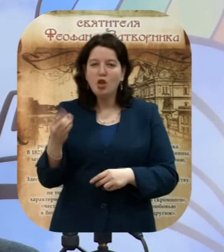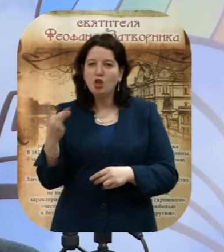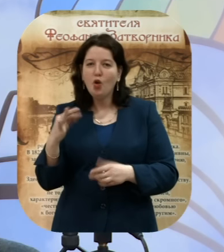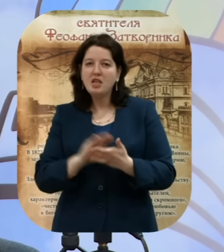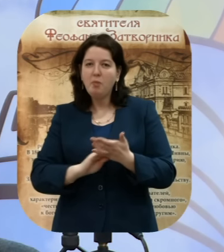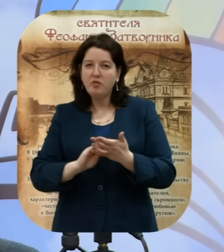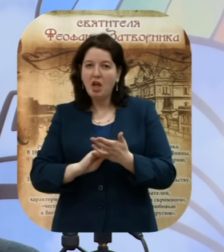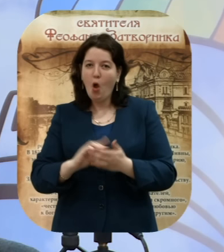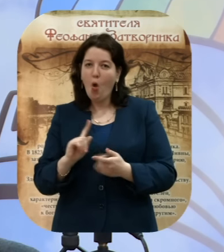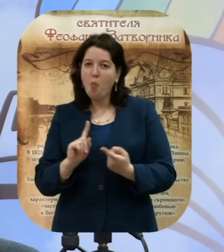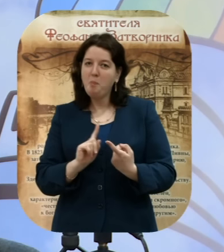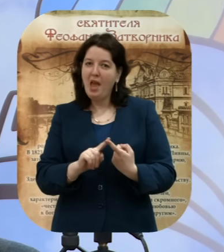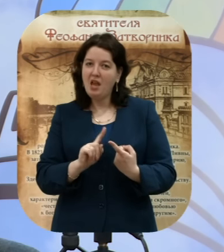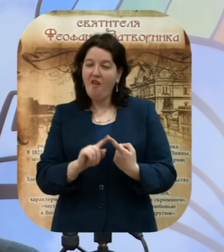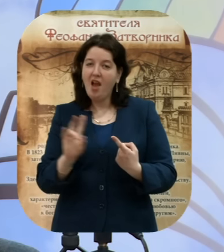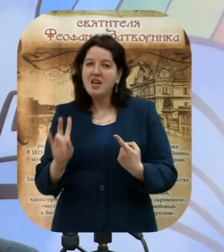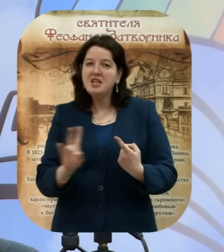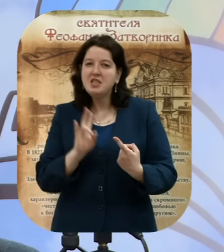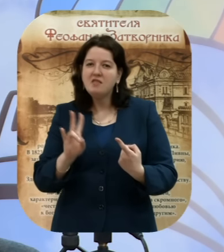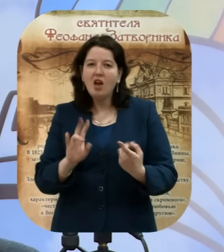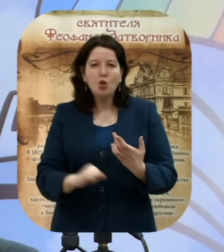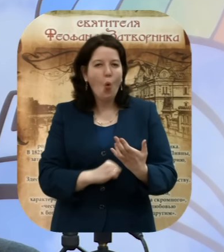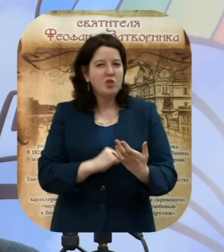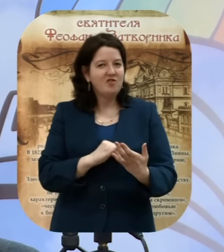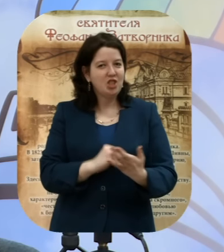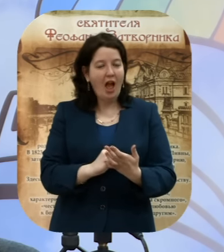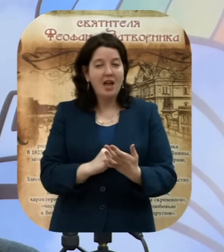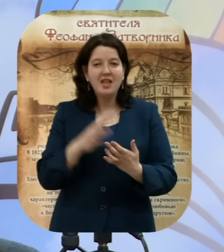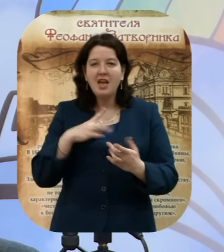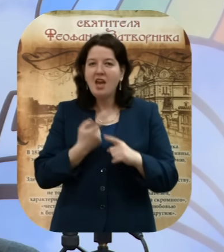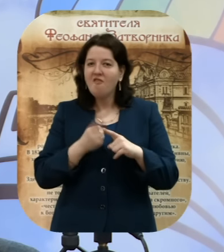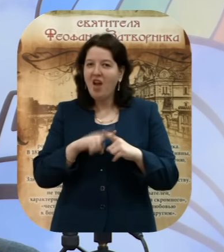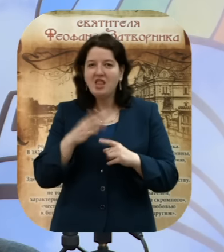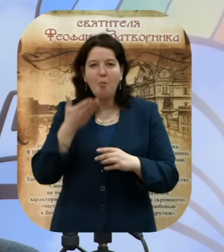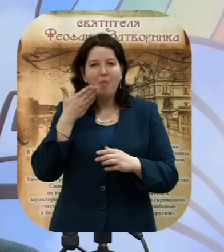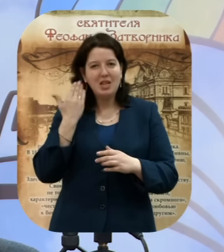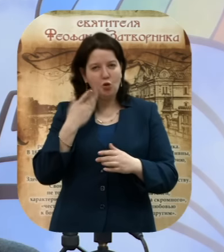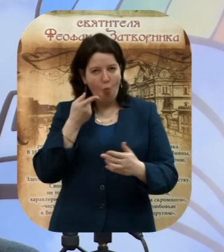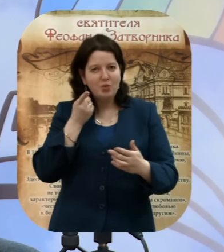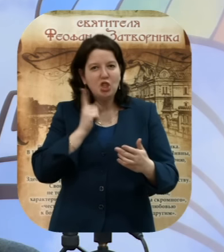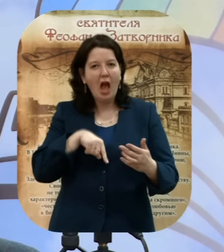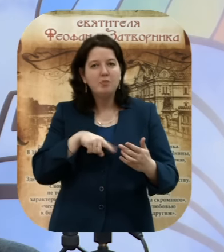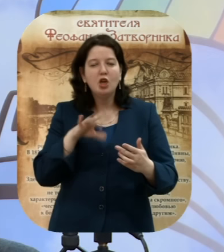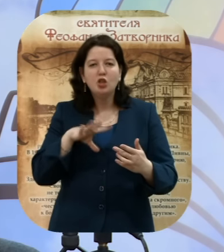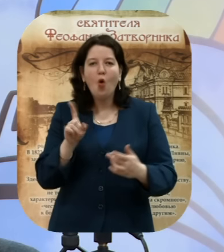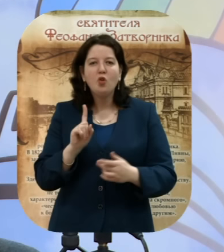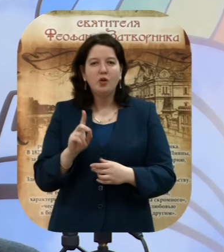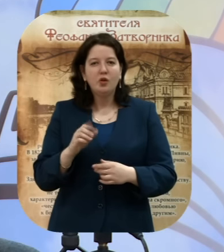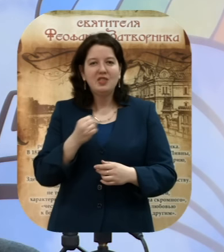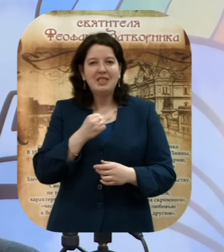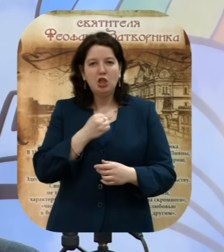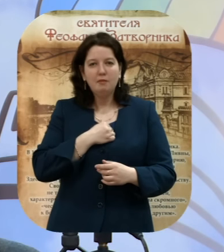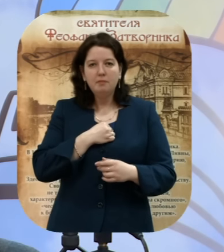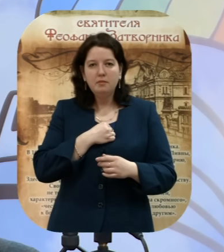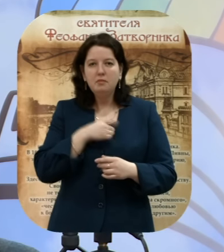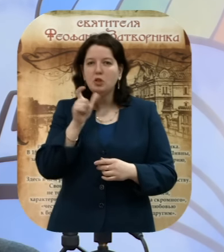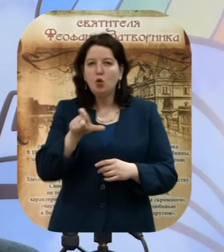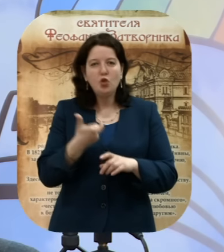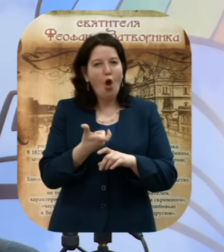Первое. Христианство утверждает, и мы в этом легко, легчайшим образом убеждаемся, что, к сожалению, мы очень